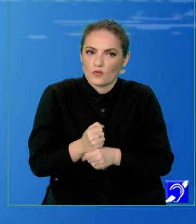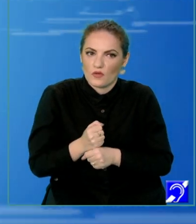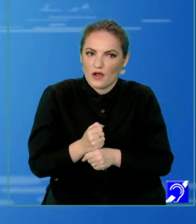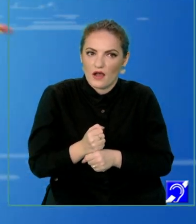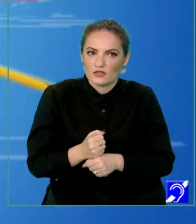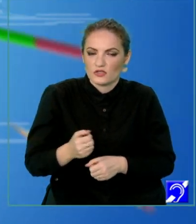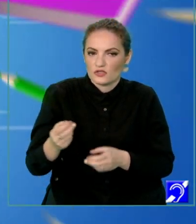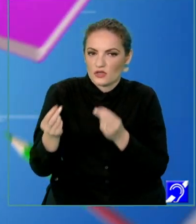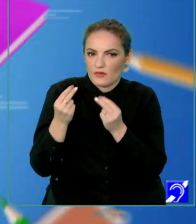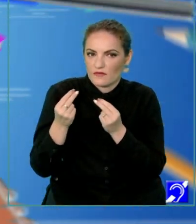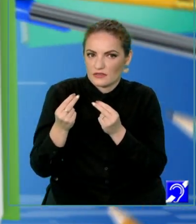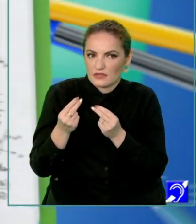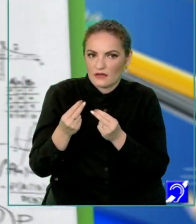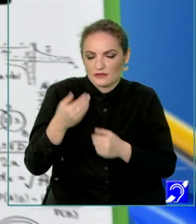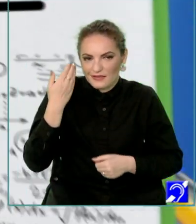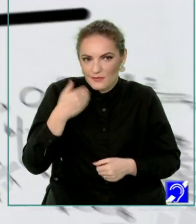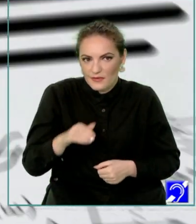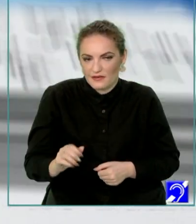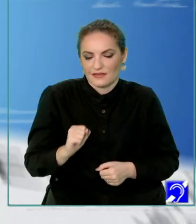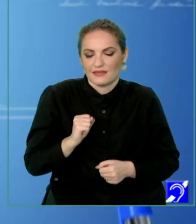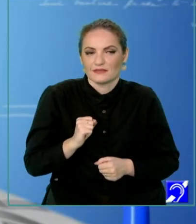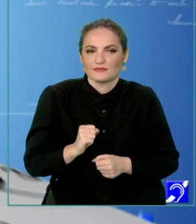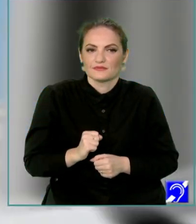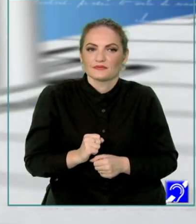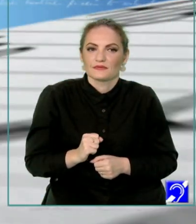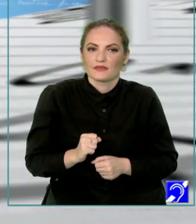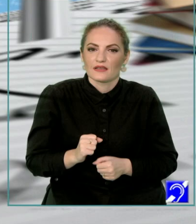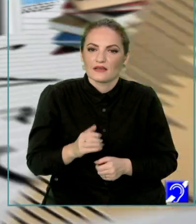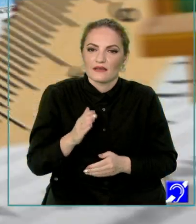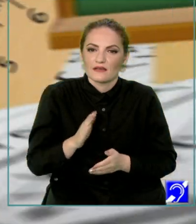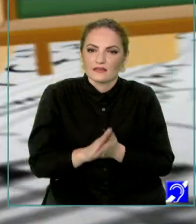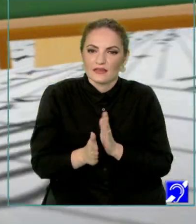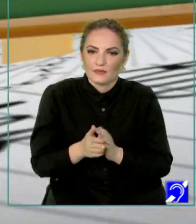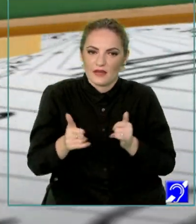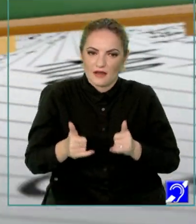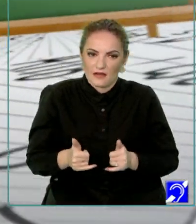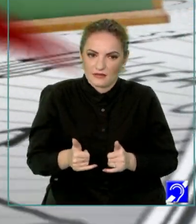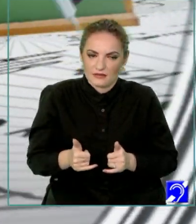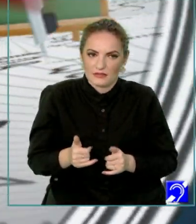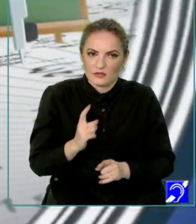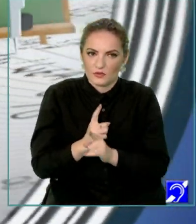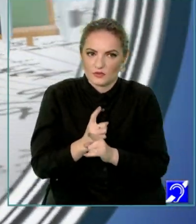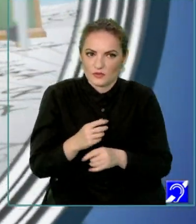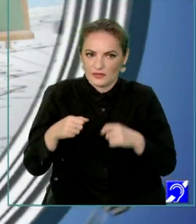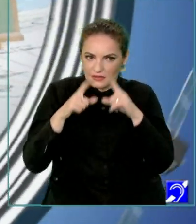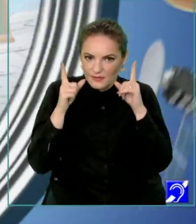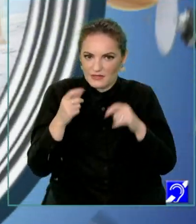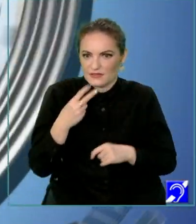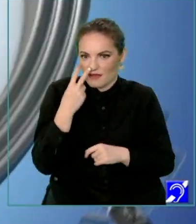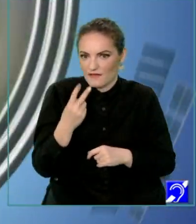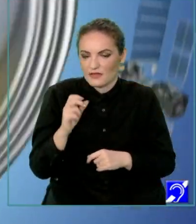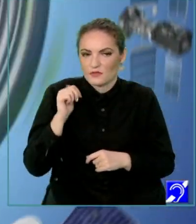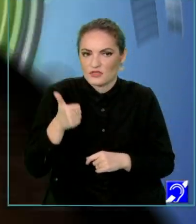eșecuri afirma generalul american Colin powell încheiem aici sesiunea de dimineață ne vedem și mâine să ne pregătim pentru